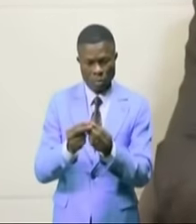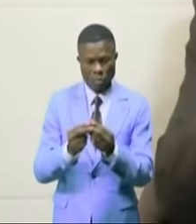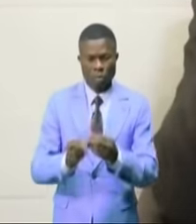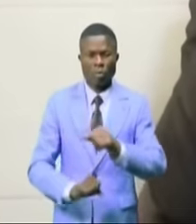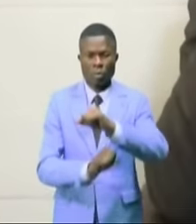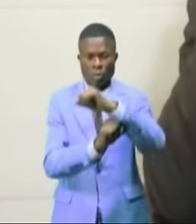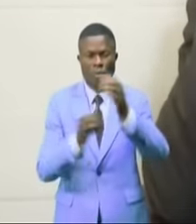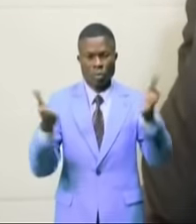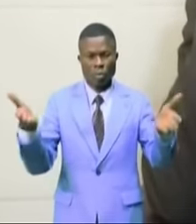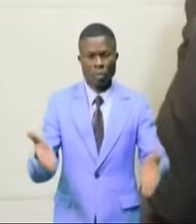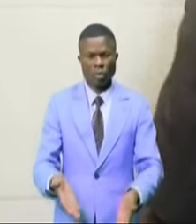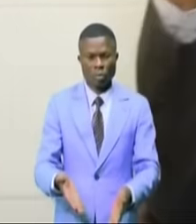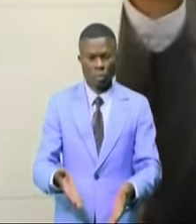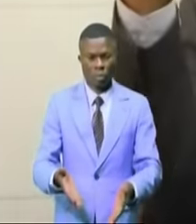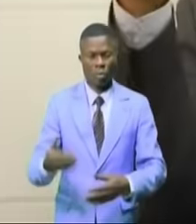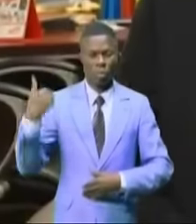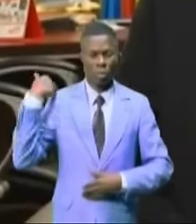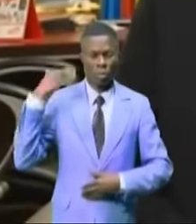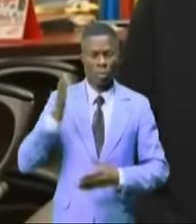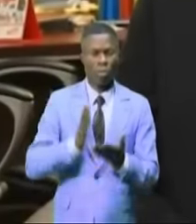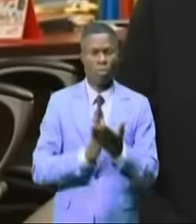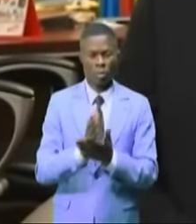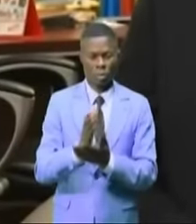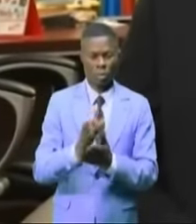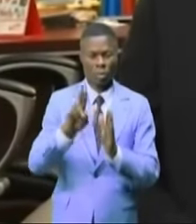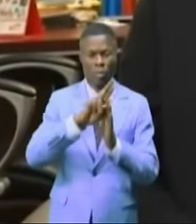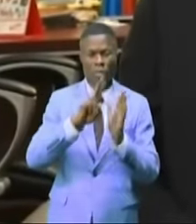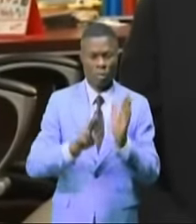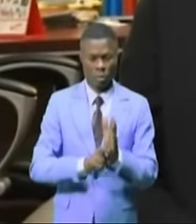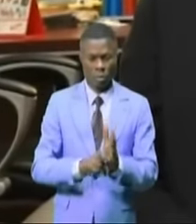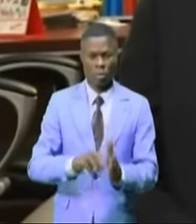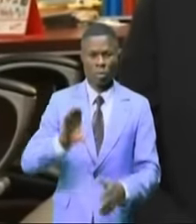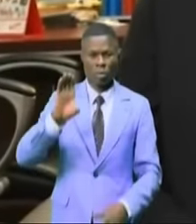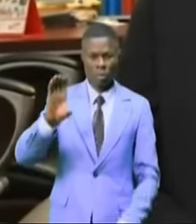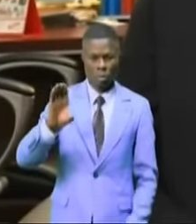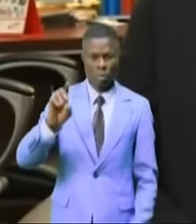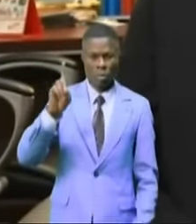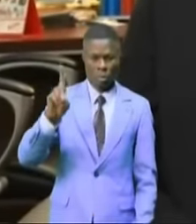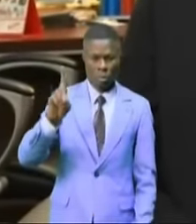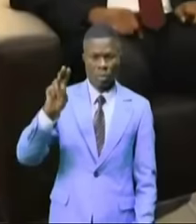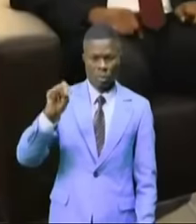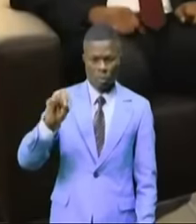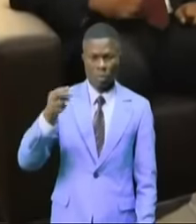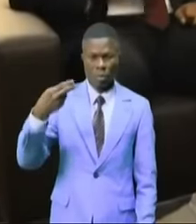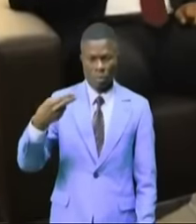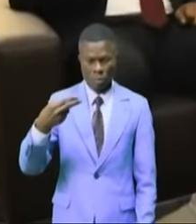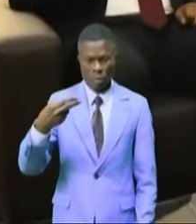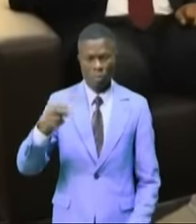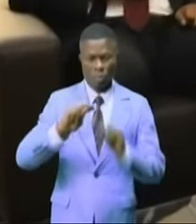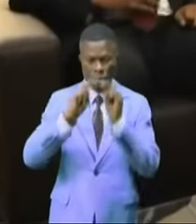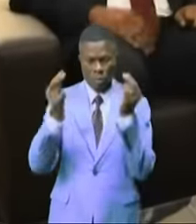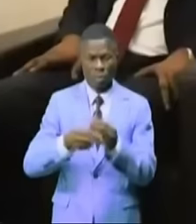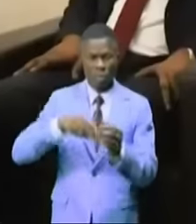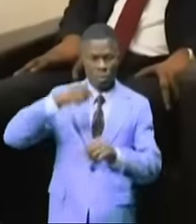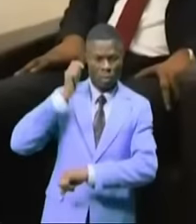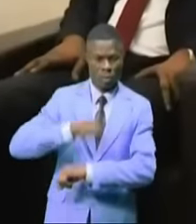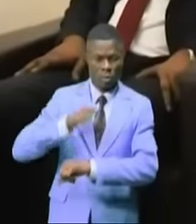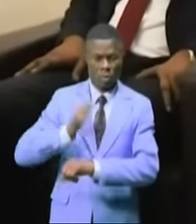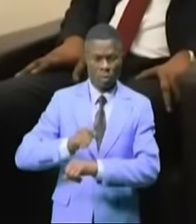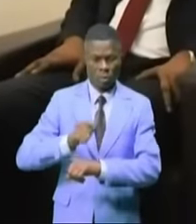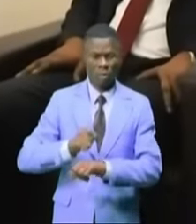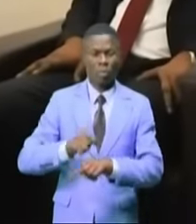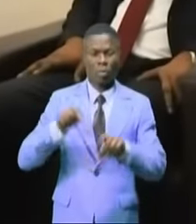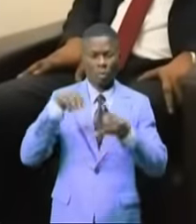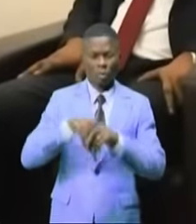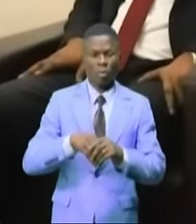de l'existence de l'état des droits. Le rôle de la CNDH aujourd'hui dans notre architecture juridique ou même